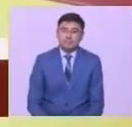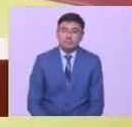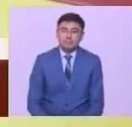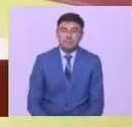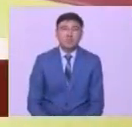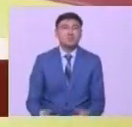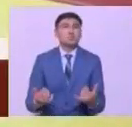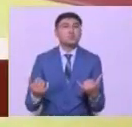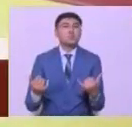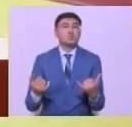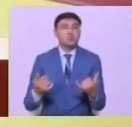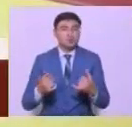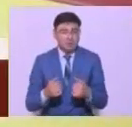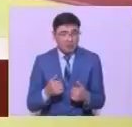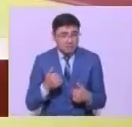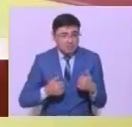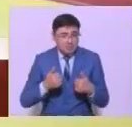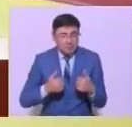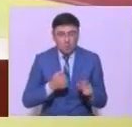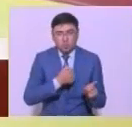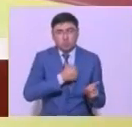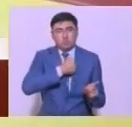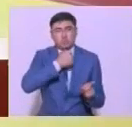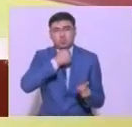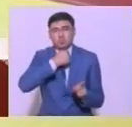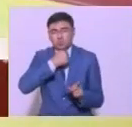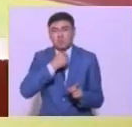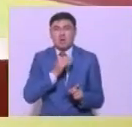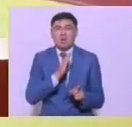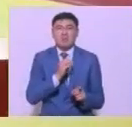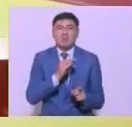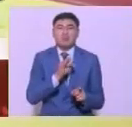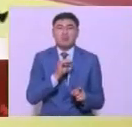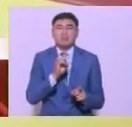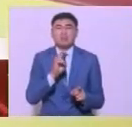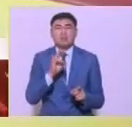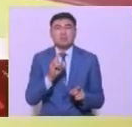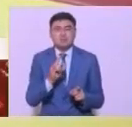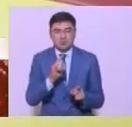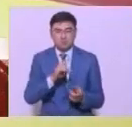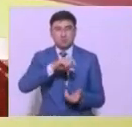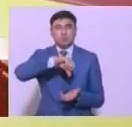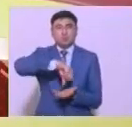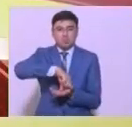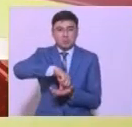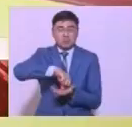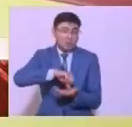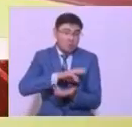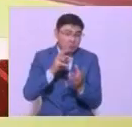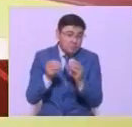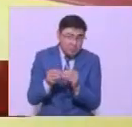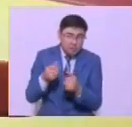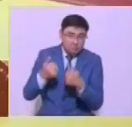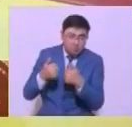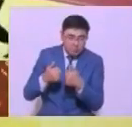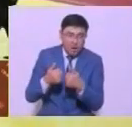В настоящее время проводятся соревнования среди взрослых и ветеранов, тем самым повышается их рейтинг в спортивной среде. Им также будут выданы звания